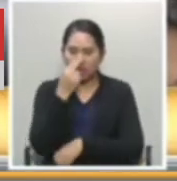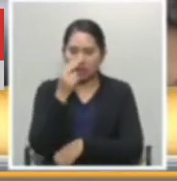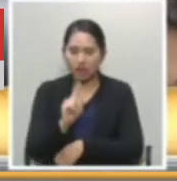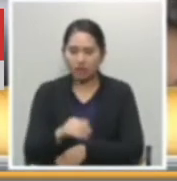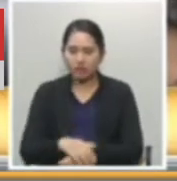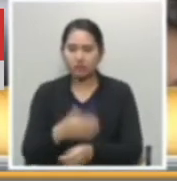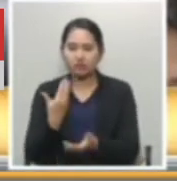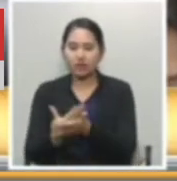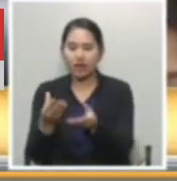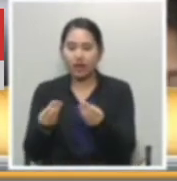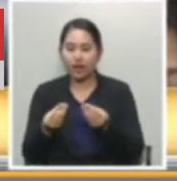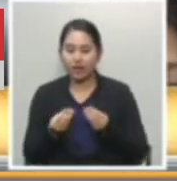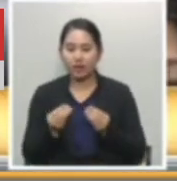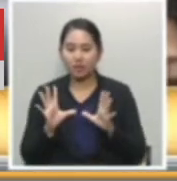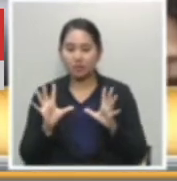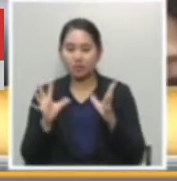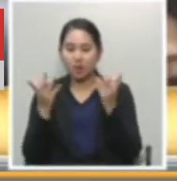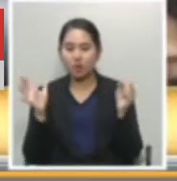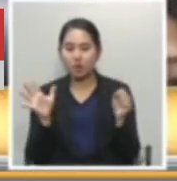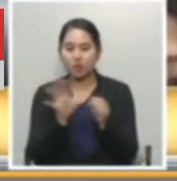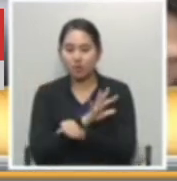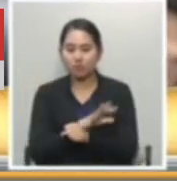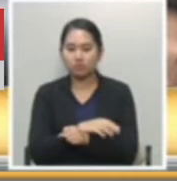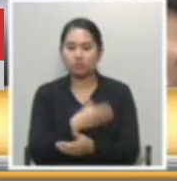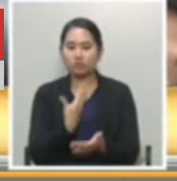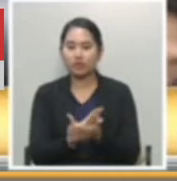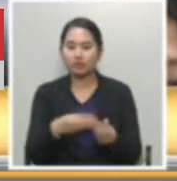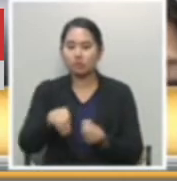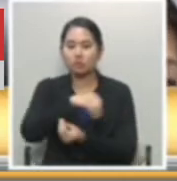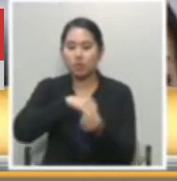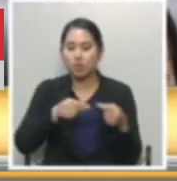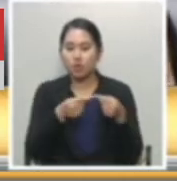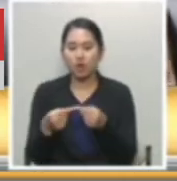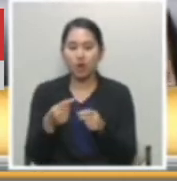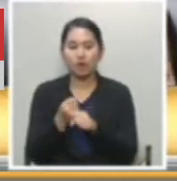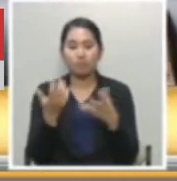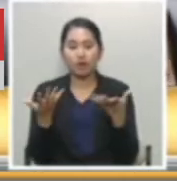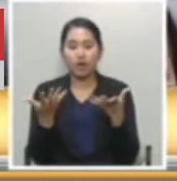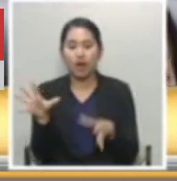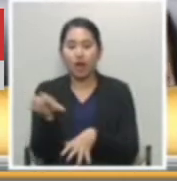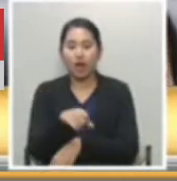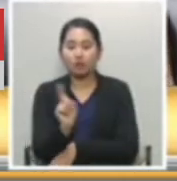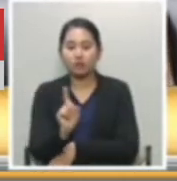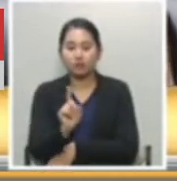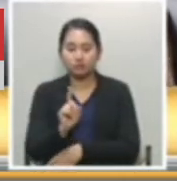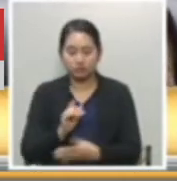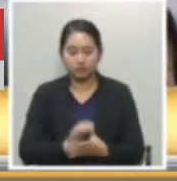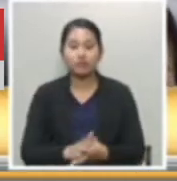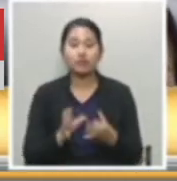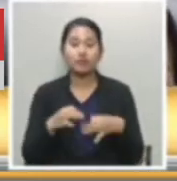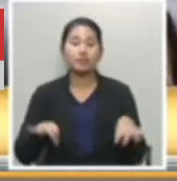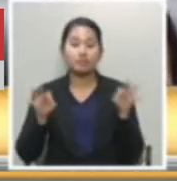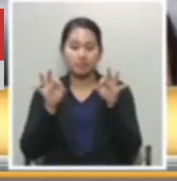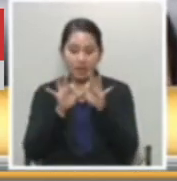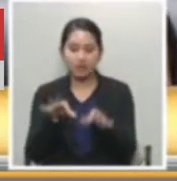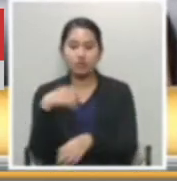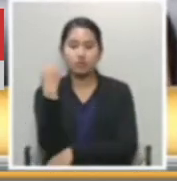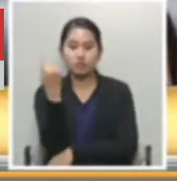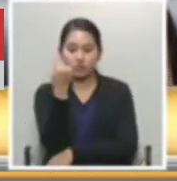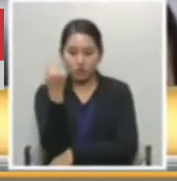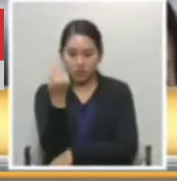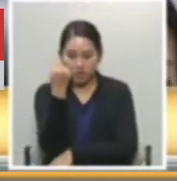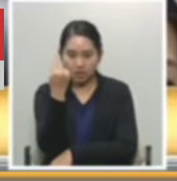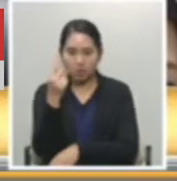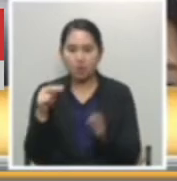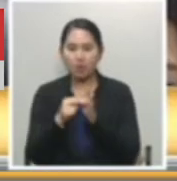งินที่รับแจกมาหมดแล้วเนี่ยเขาจะเอาเงินที่ไหนมาใช้อีกท่านประธานสำคัญนะครับการท่องเที่ยวมันไม่ใช่ปัจจัย